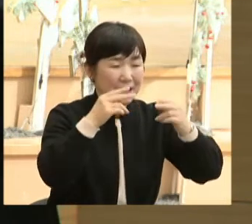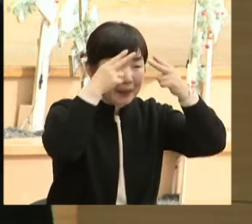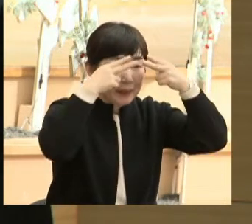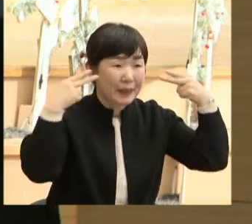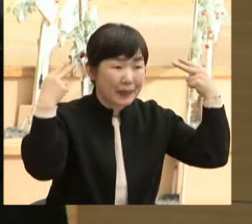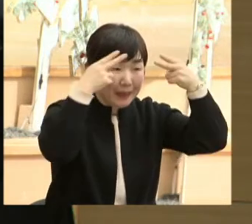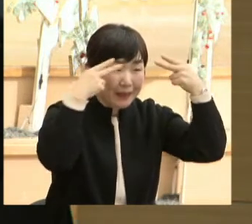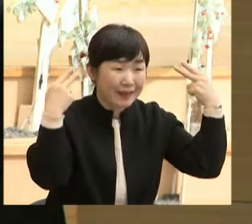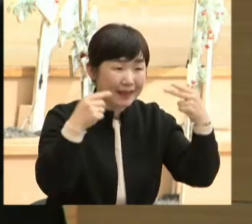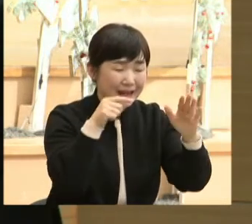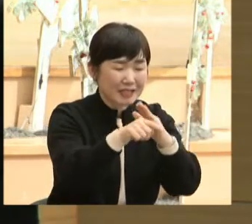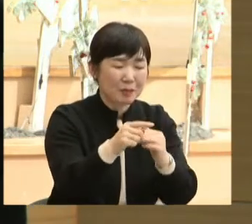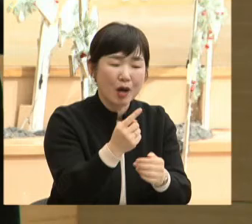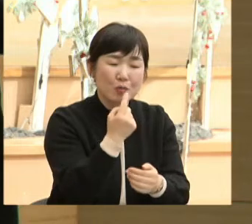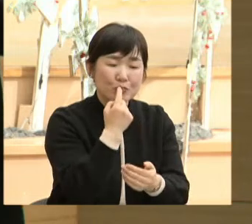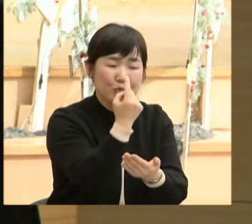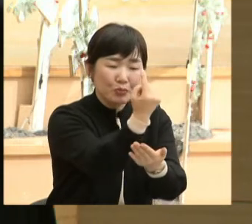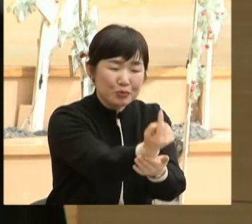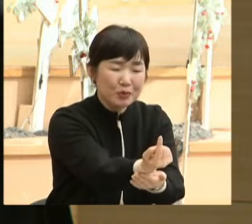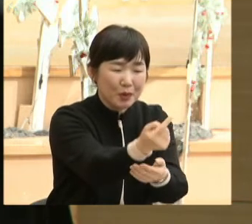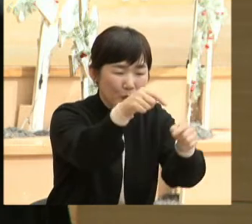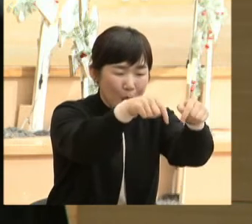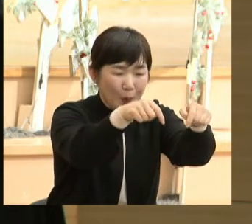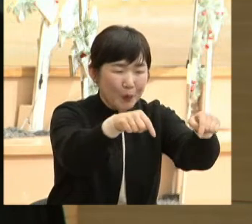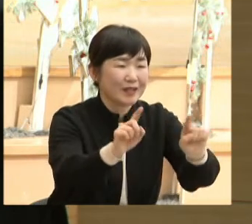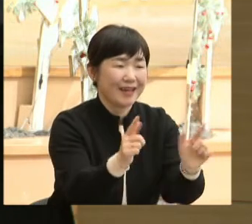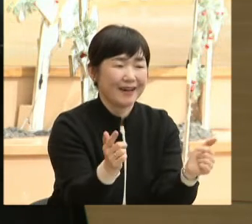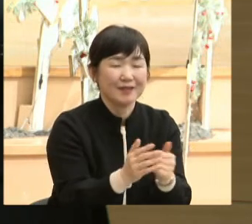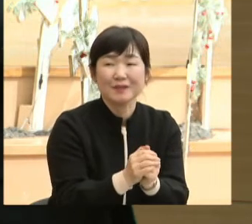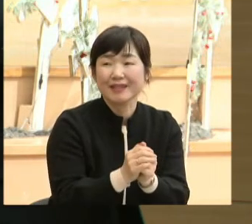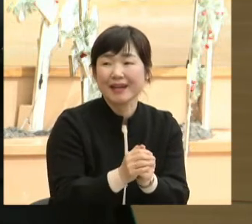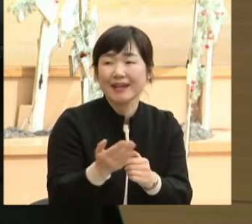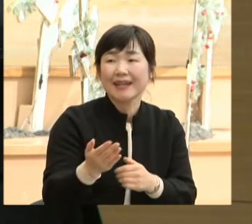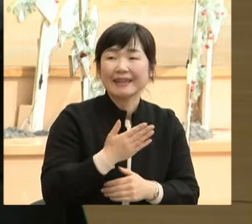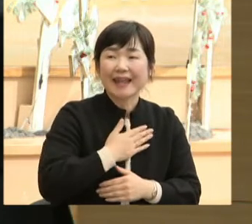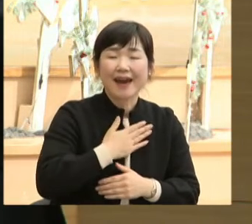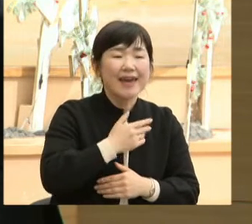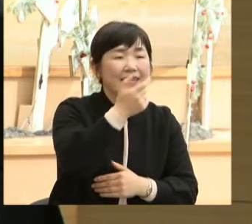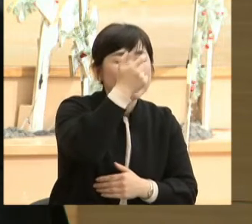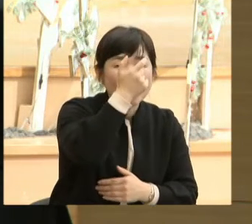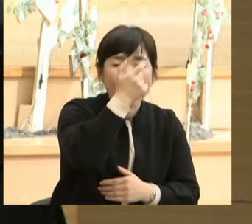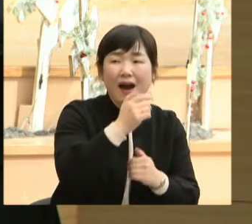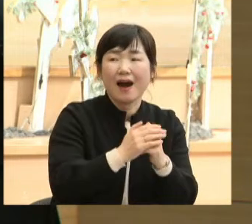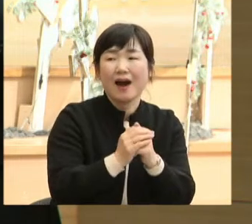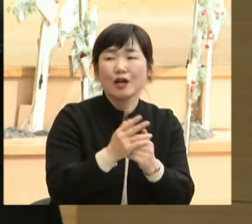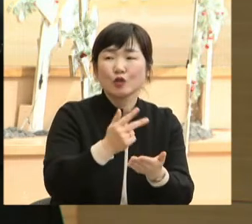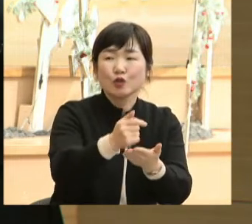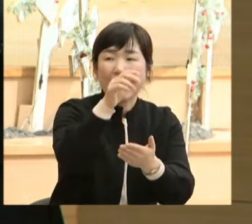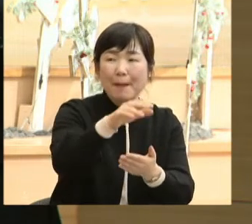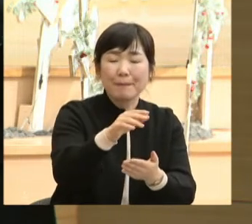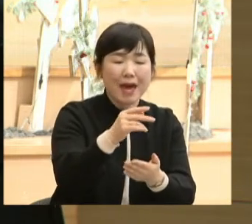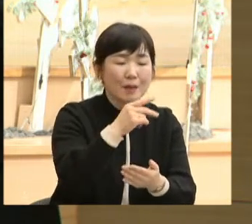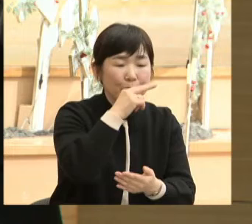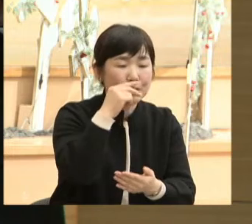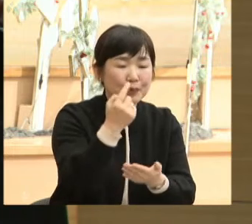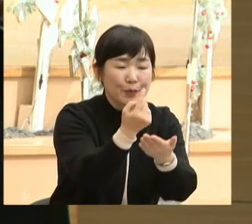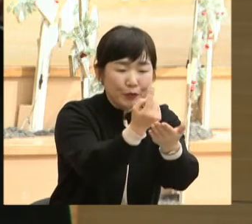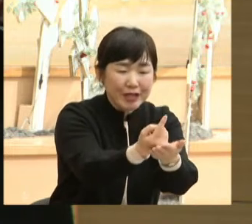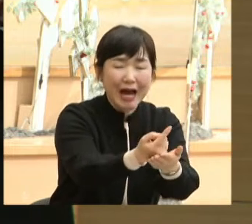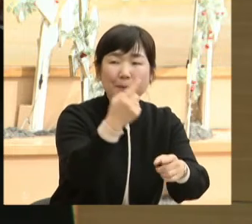꽃 보니까 그런게 아니에요 잘 읽어 볼까 시장 나의 기도가 주 옆에 그냥 한 바가지 되며